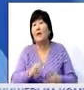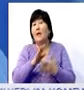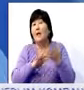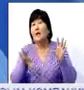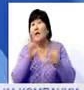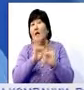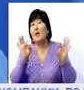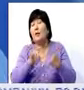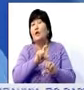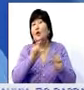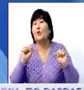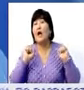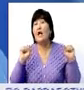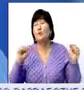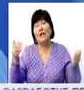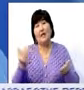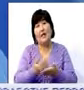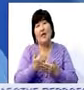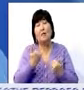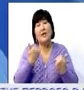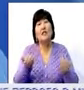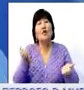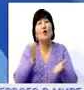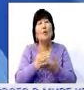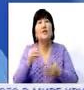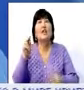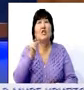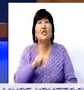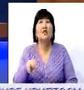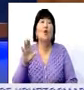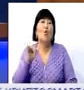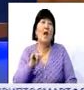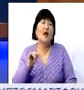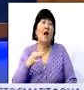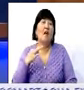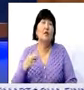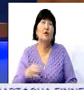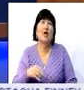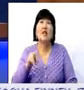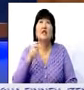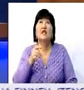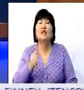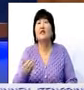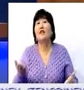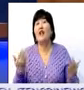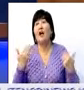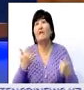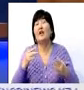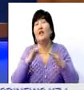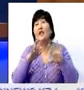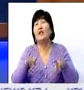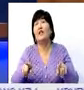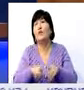Продолжит выпуск рубрика спортивных новостей. С ними вас познакомит Чингиз Уалиханула. Чингиз, на выходных